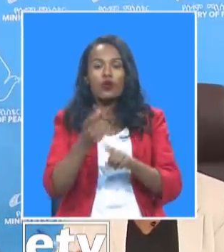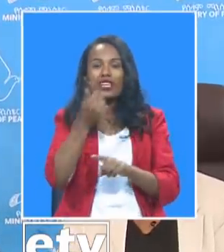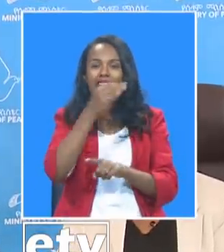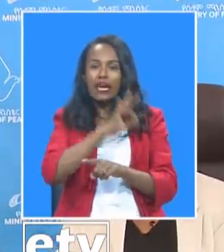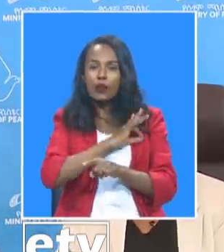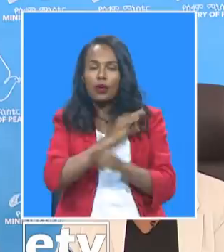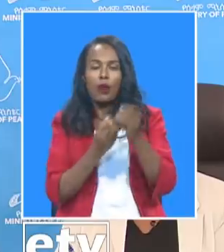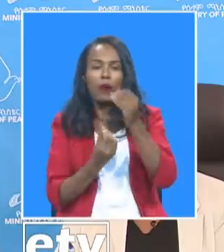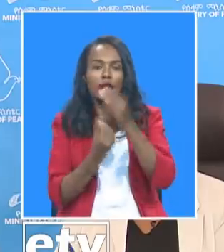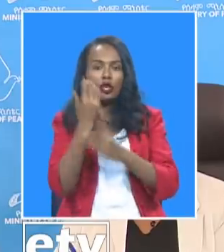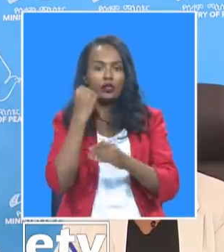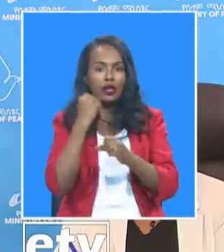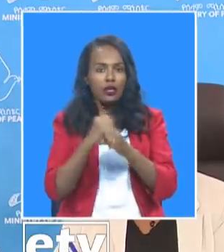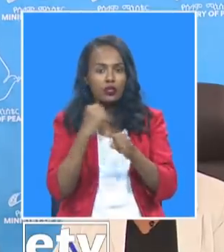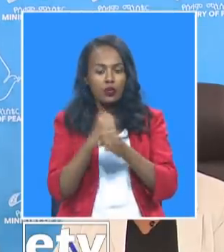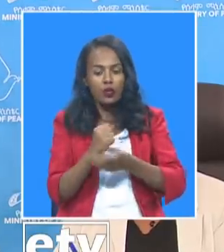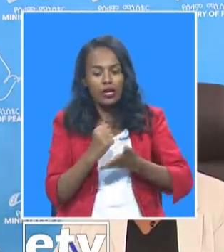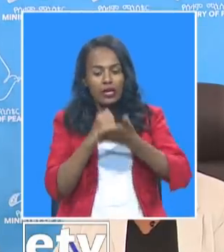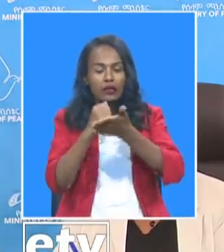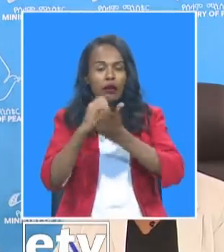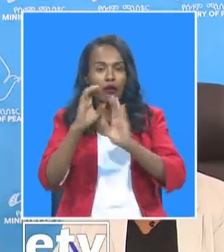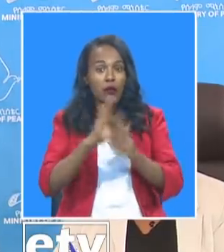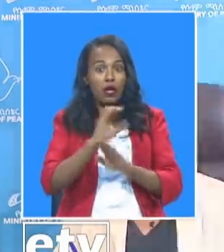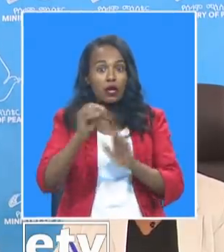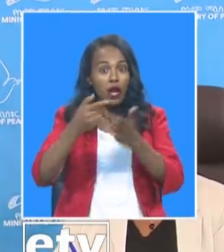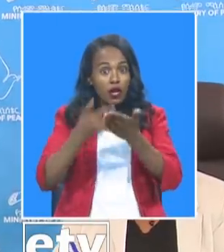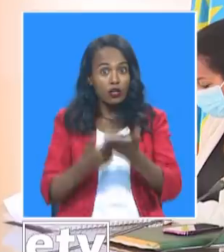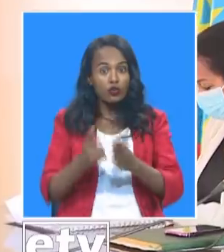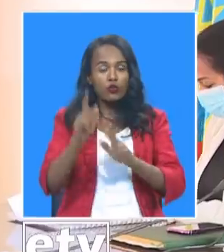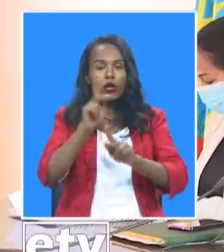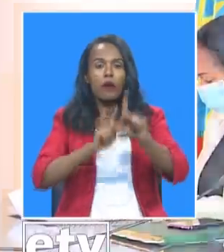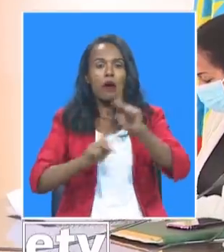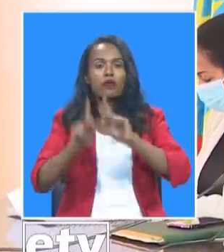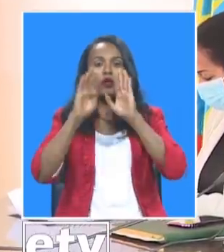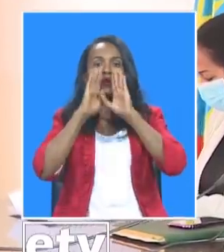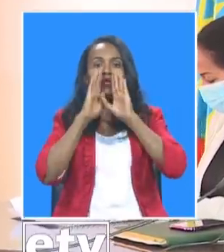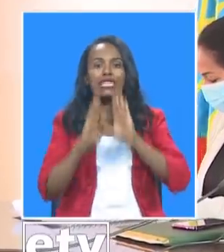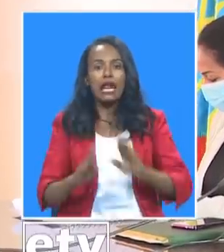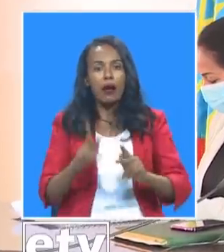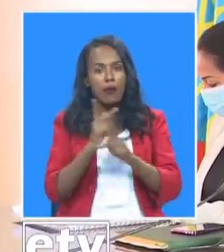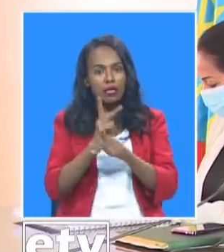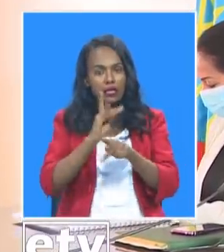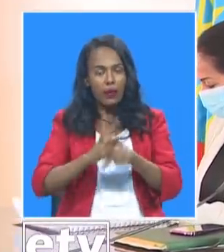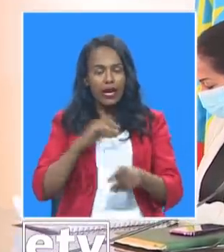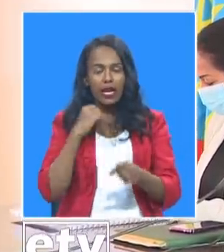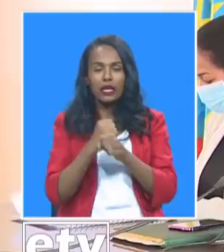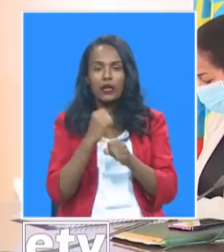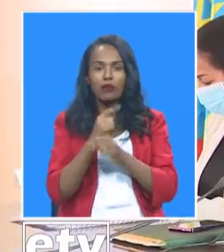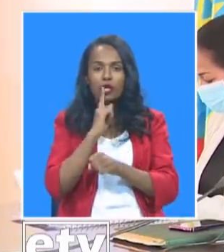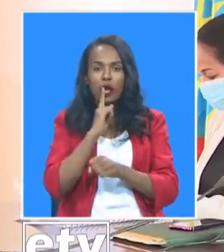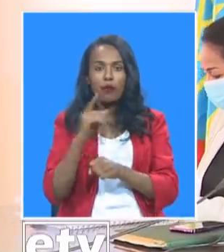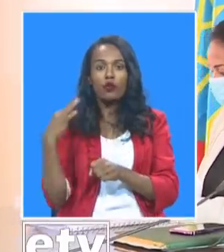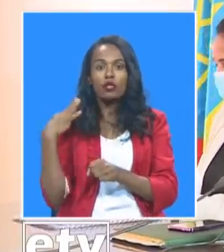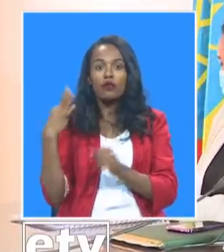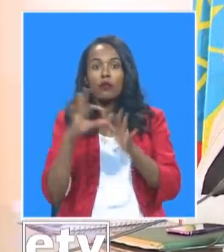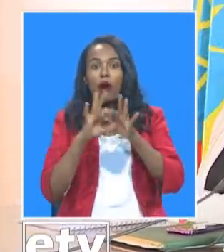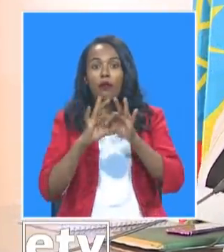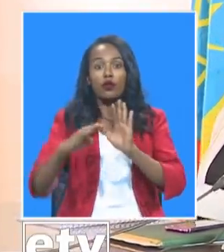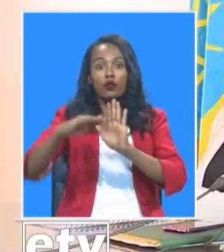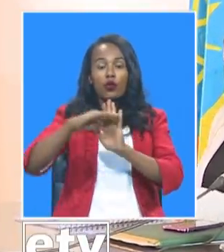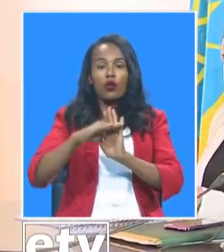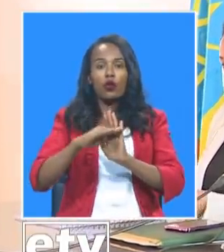ዘርፎች እንዲሰማሩ እገዛ እንደሚያደርግና እንደዚሁም ደግሞ የማህበረሰቡን ሰላም ማስጠበቅ ላይ እንደሚሰራም ነው የሲቪክ ማህበራቱን